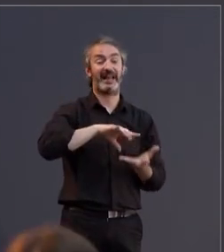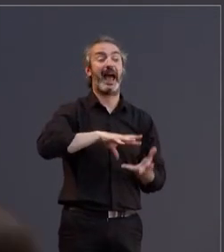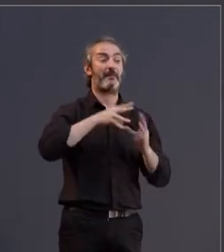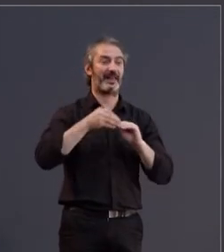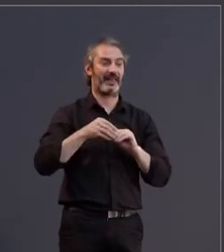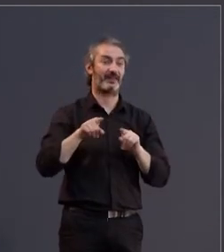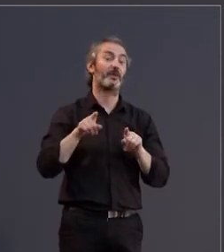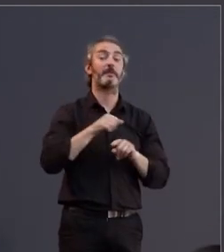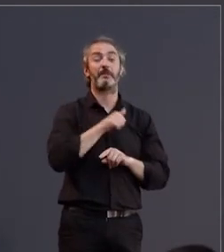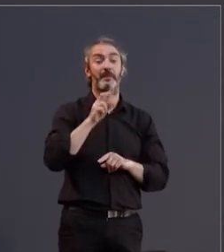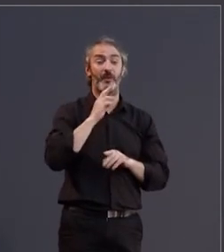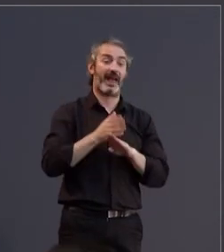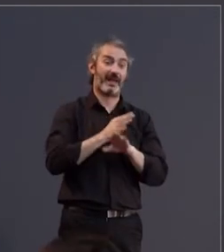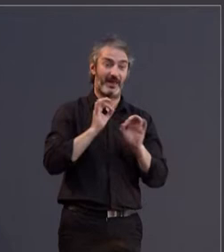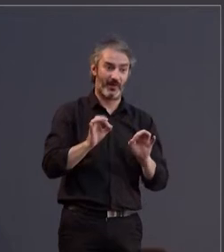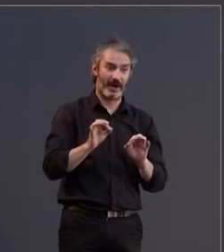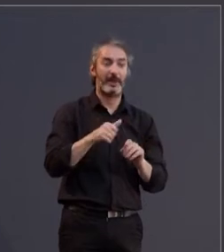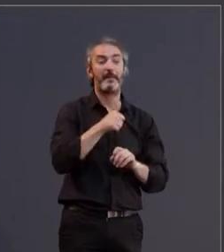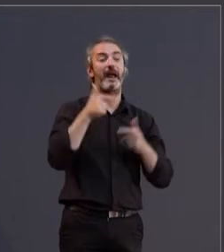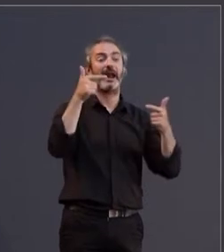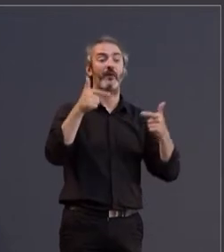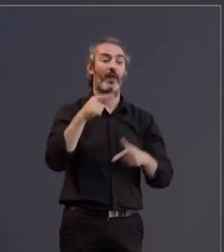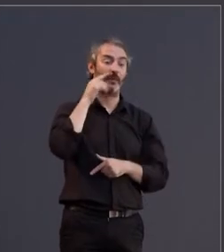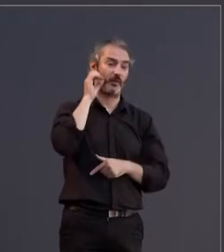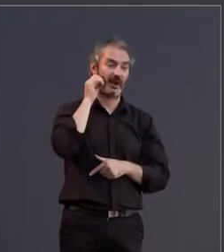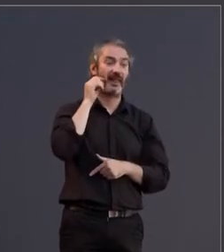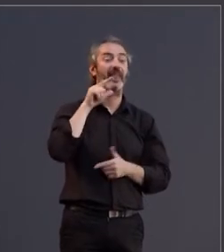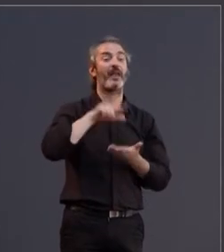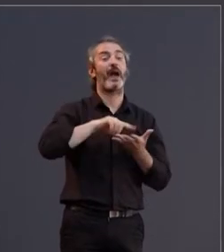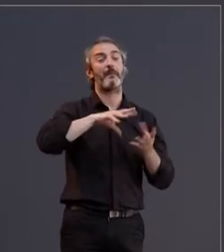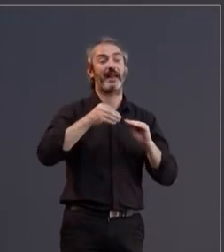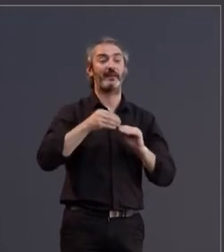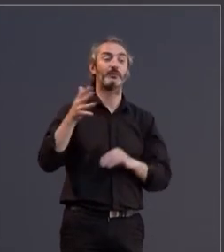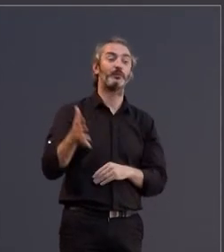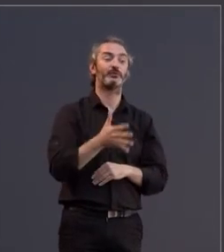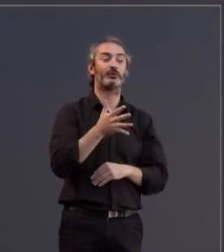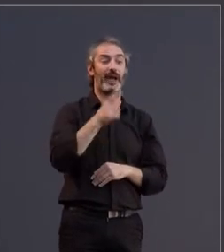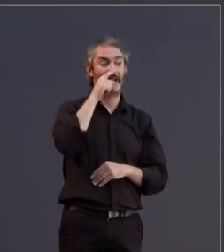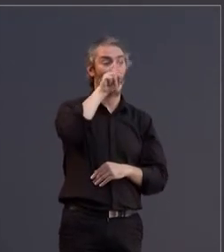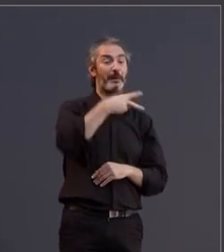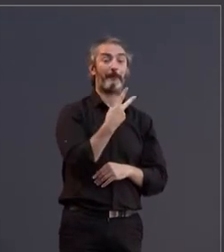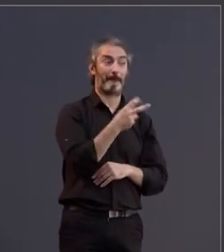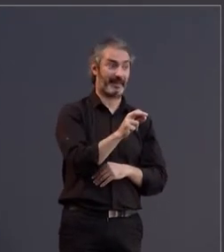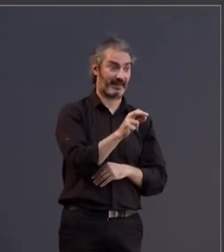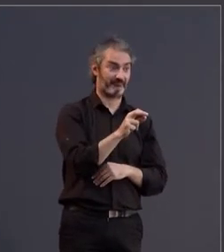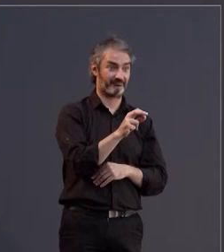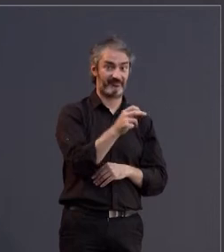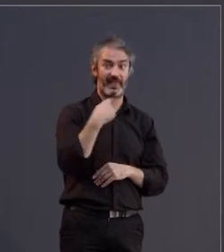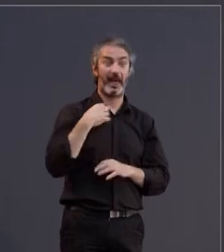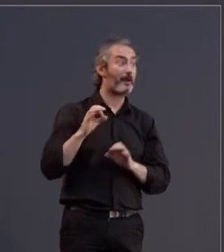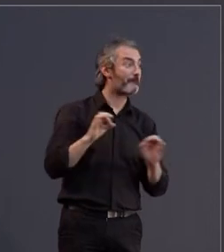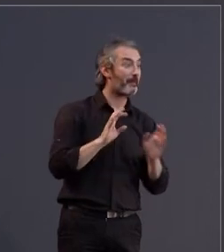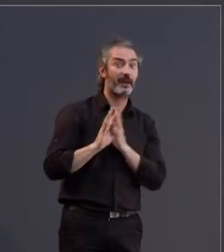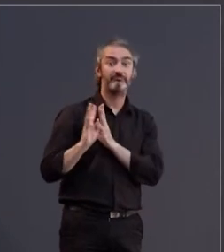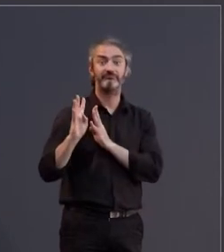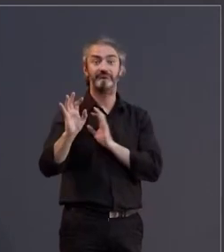abans. Cridarem a l'escenari els graduats i graduades en llengües aplicades de la promoció 2020, que ja els tenim